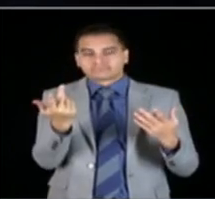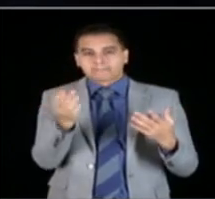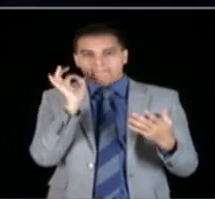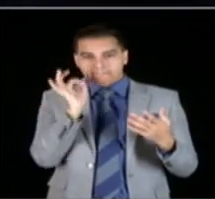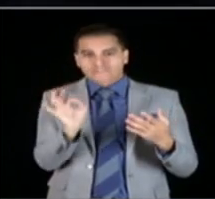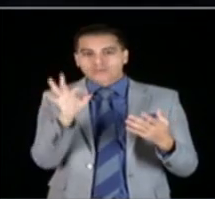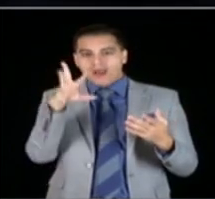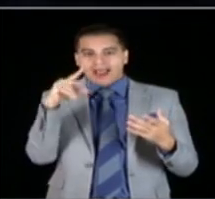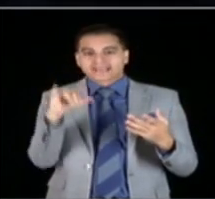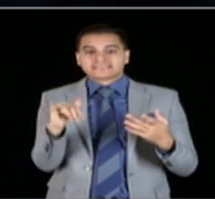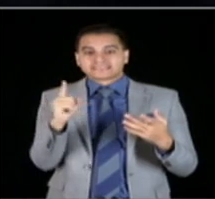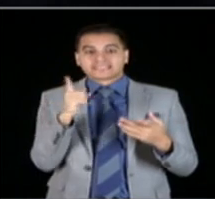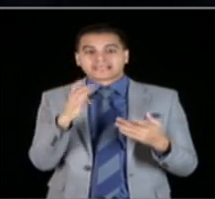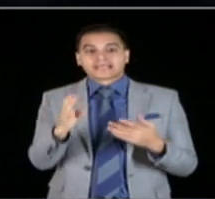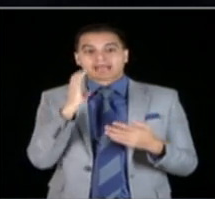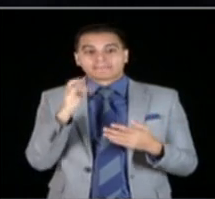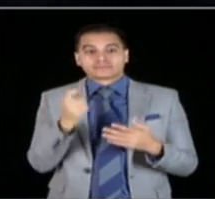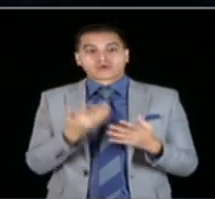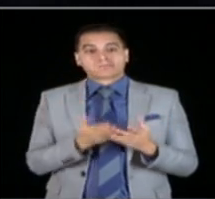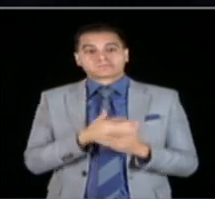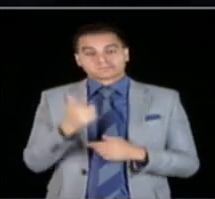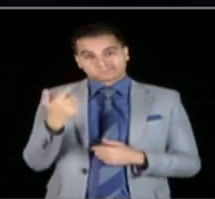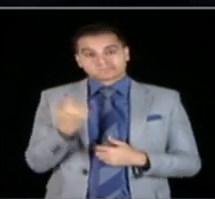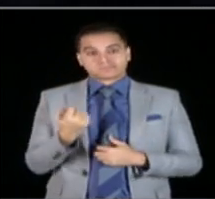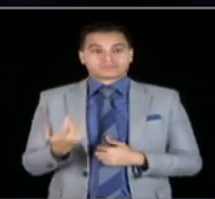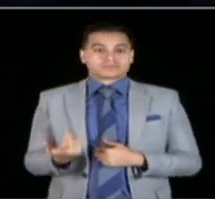مفروض يا هدير الإجابة تطلع من عندك.